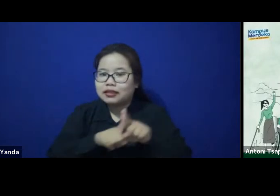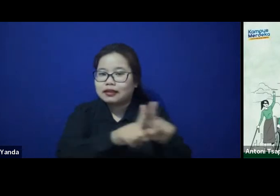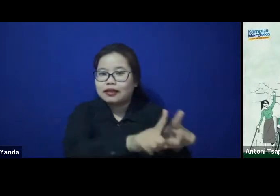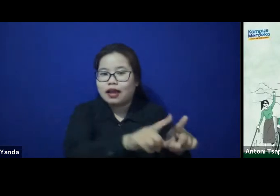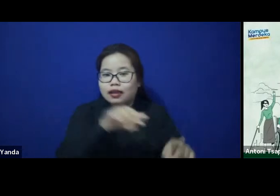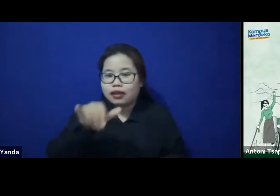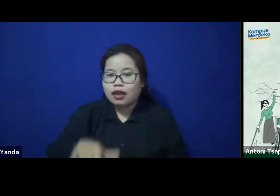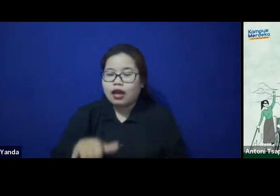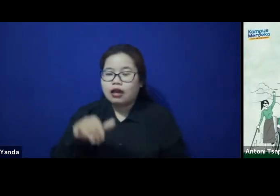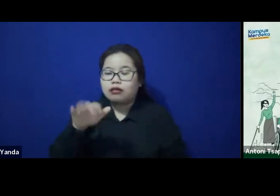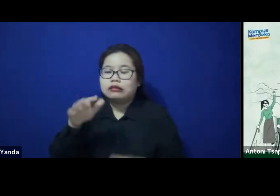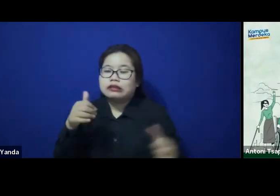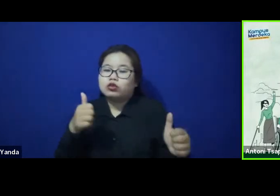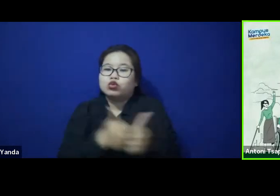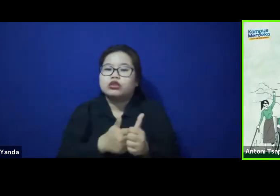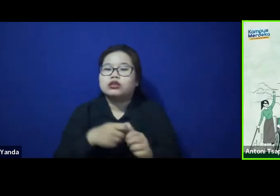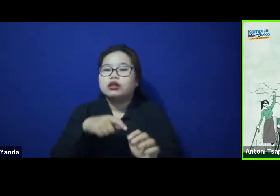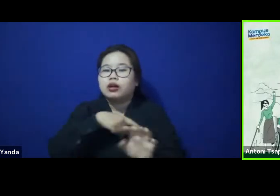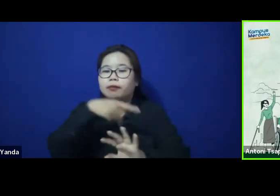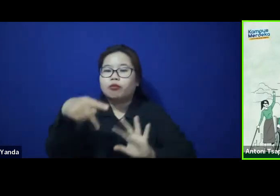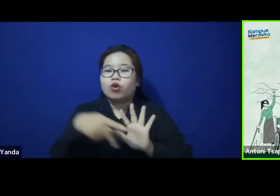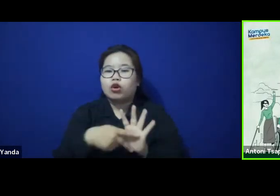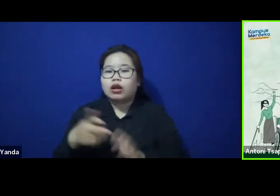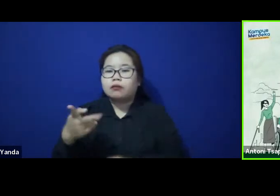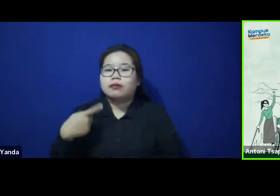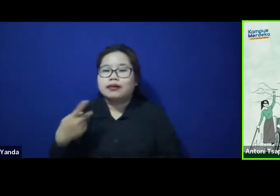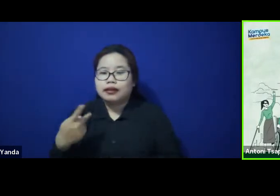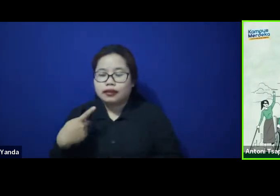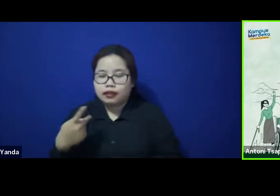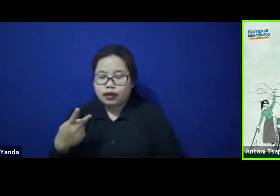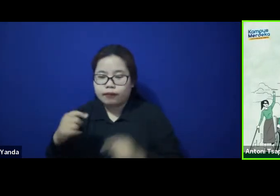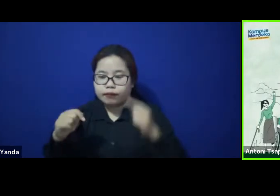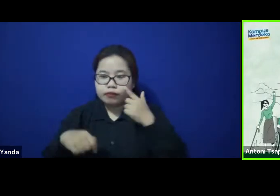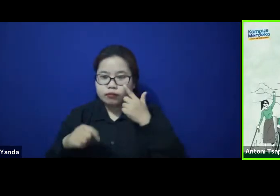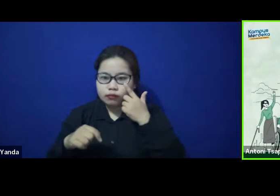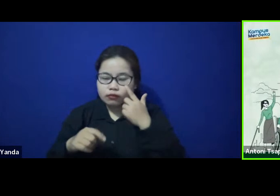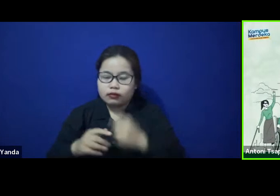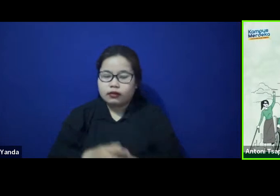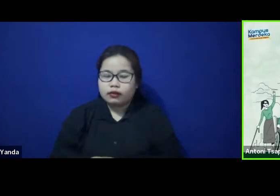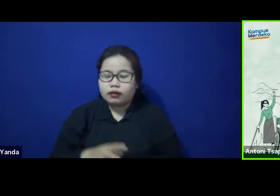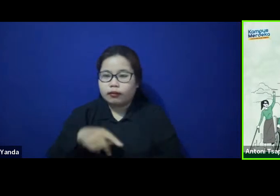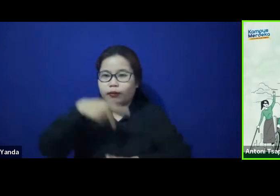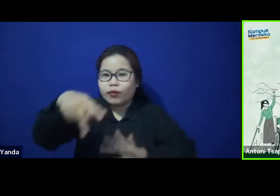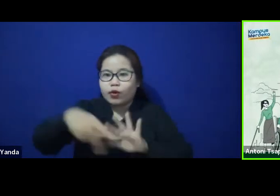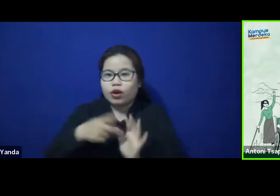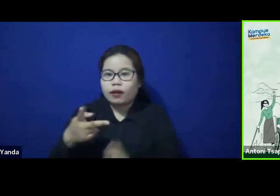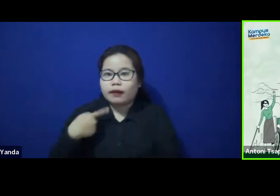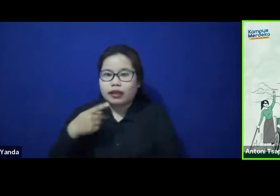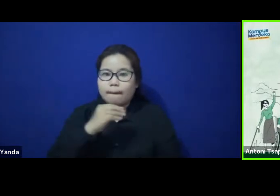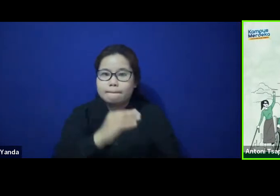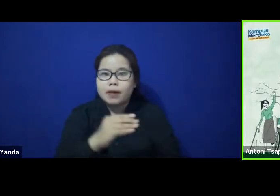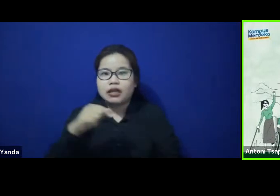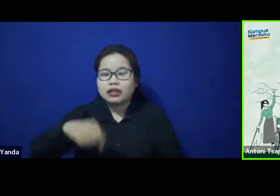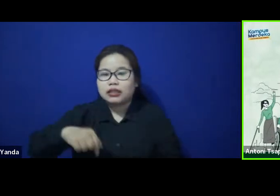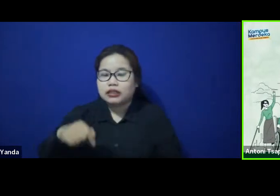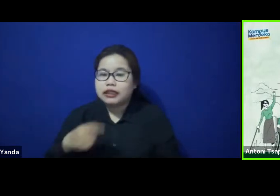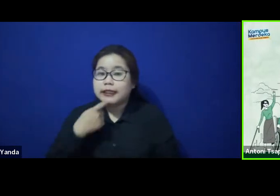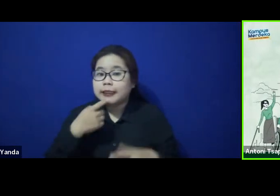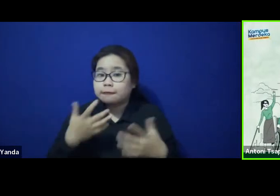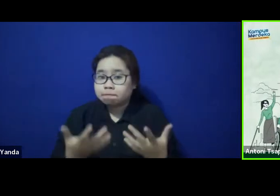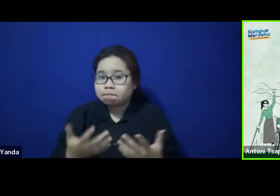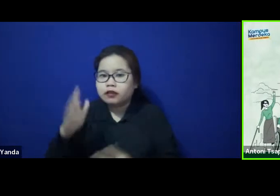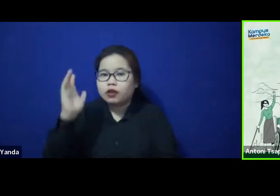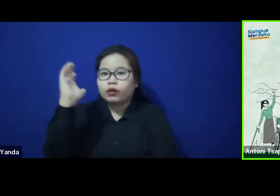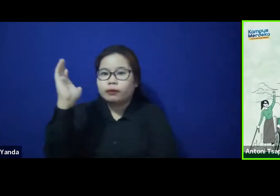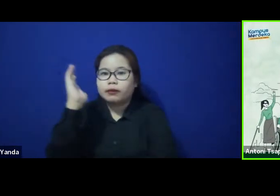mengikuti program kita pada pagi hari ini untuk webinar publik kita yang